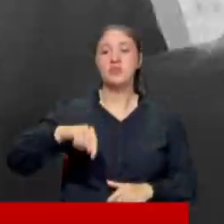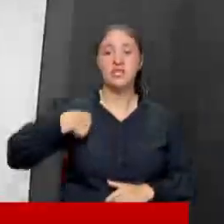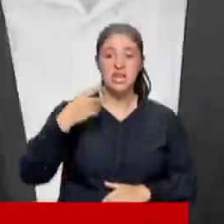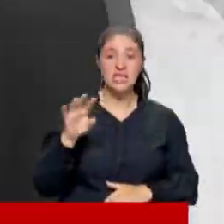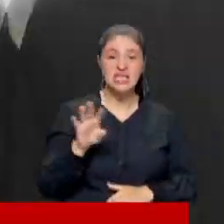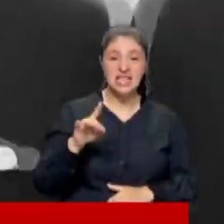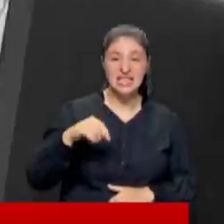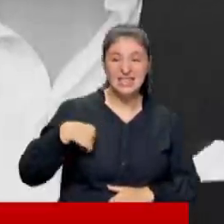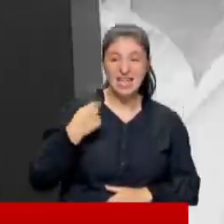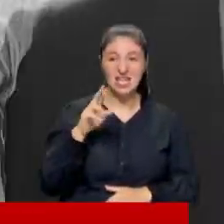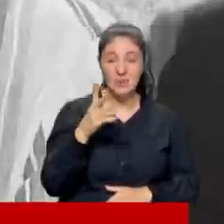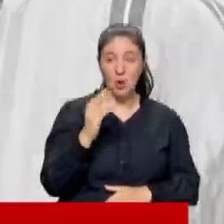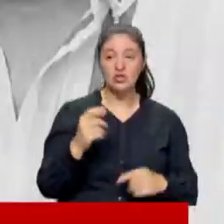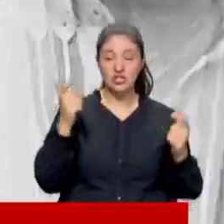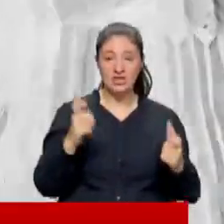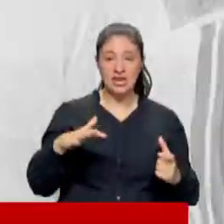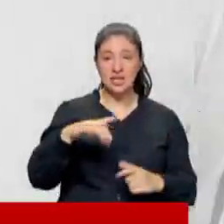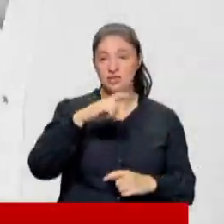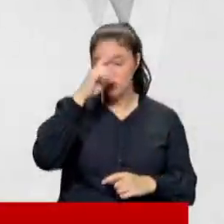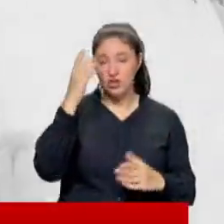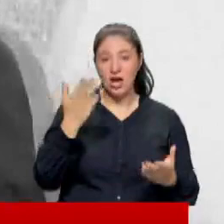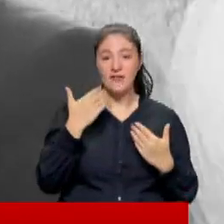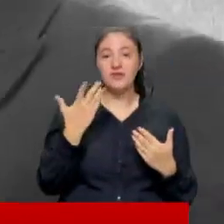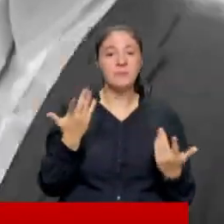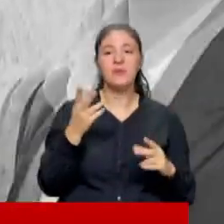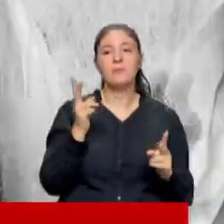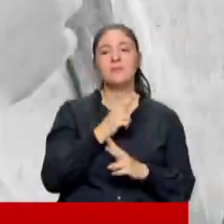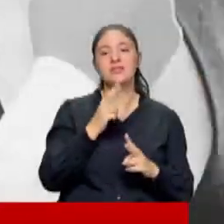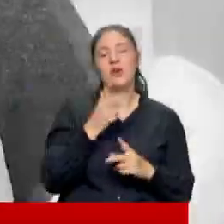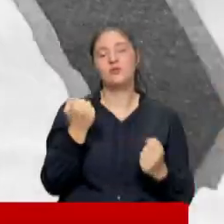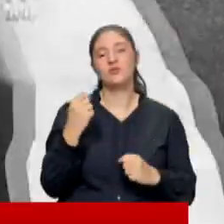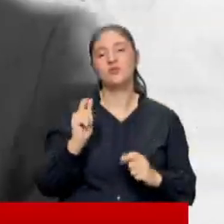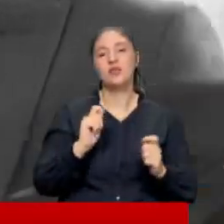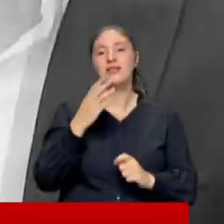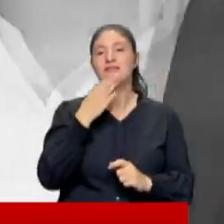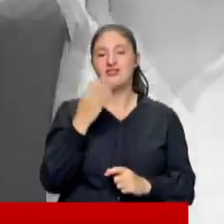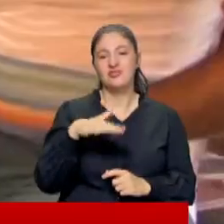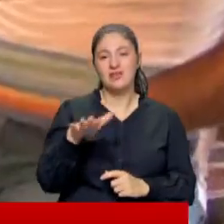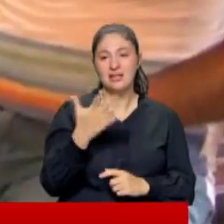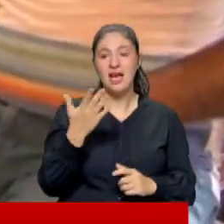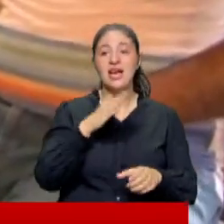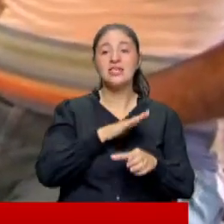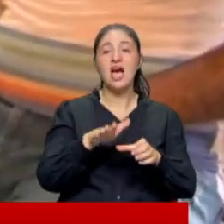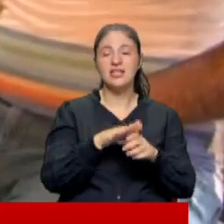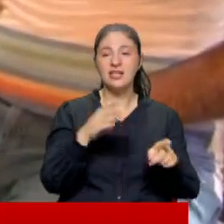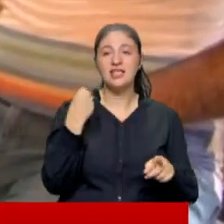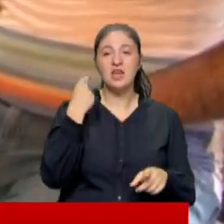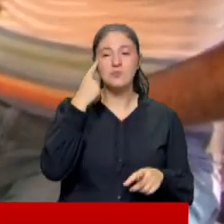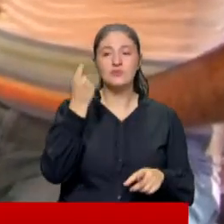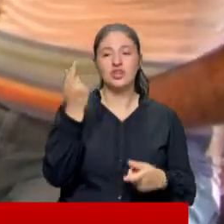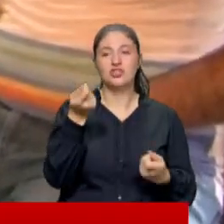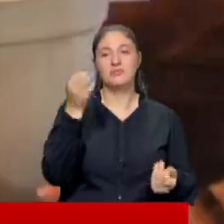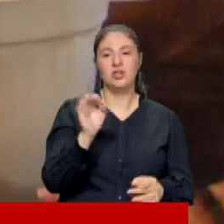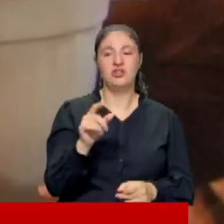40 derece civarında seyrettiği şehirde sıcak havaya karşı mizah gücünü kullandı Batmanlı gençler. Kayseri'de ise yeni mucitler